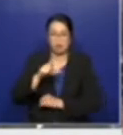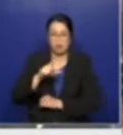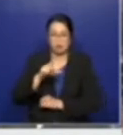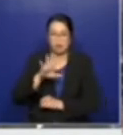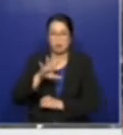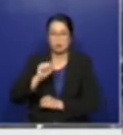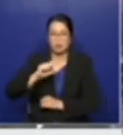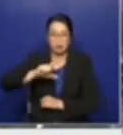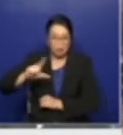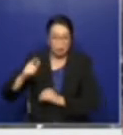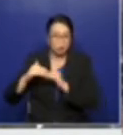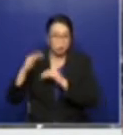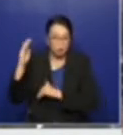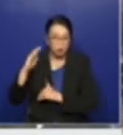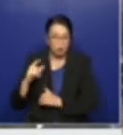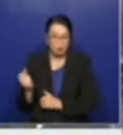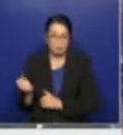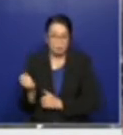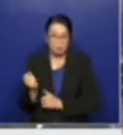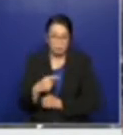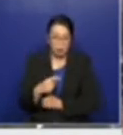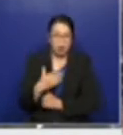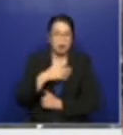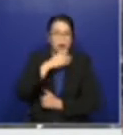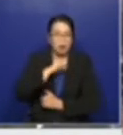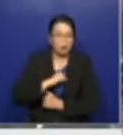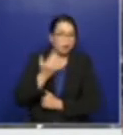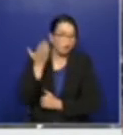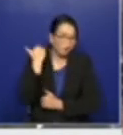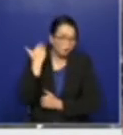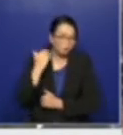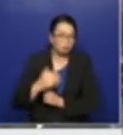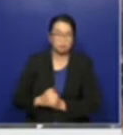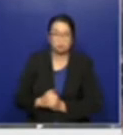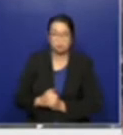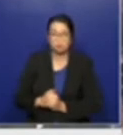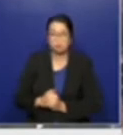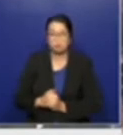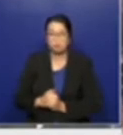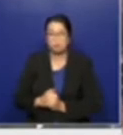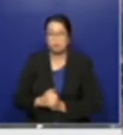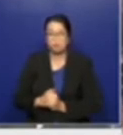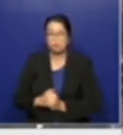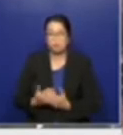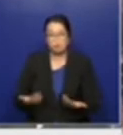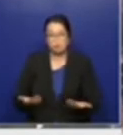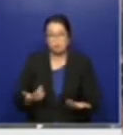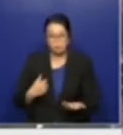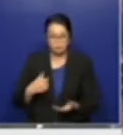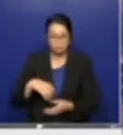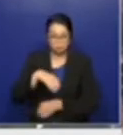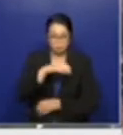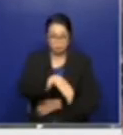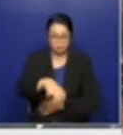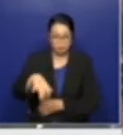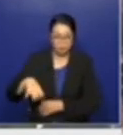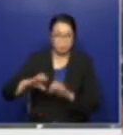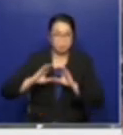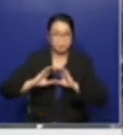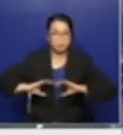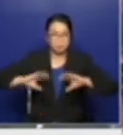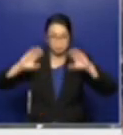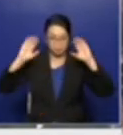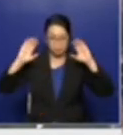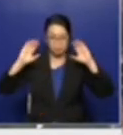าทนั่นหมายถึงว่ารายจ่ายประจำเราเนี่ยมากขึ้นนั่นแสดงว่าหน่วยงานต่างๆของภาครัฐเนี่ยมัน